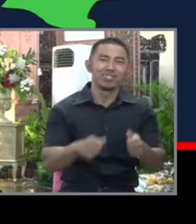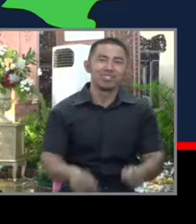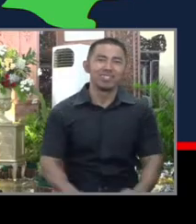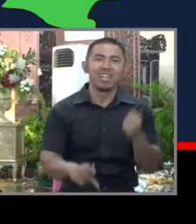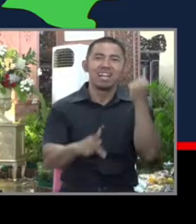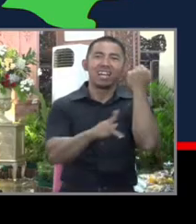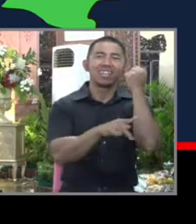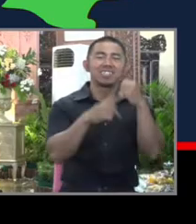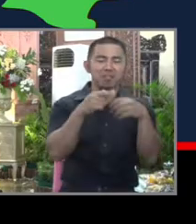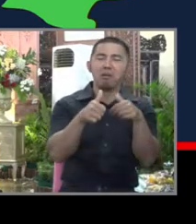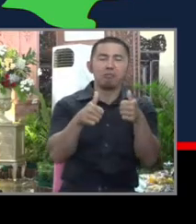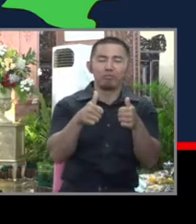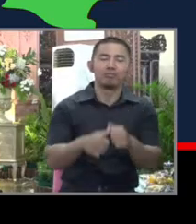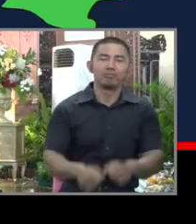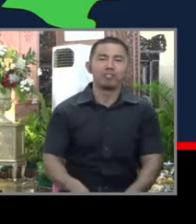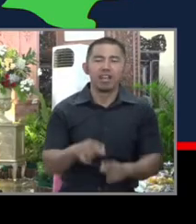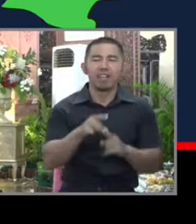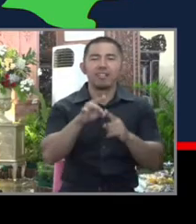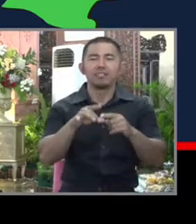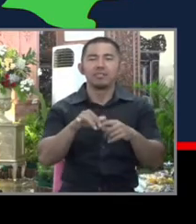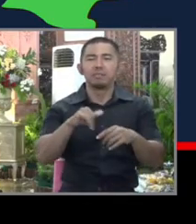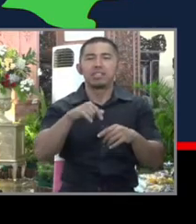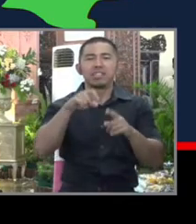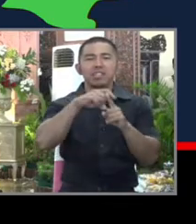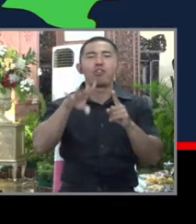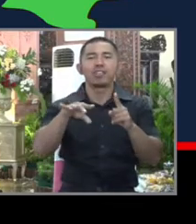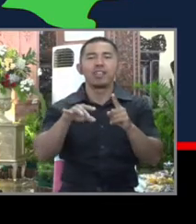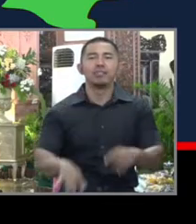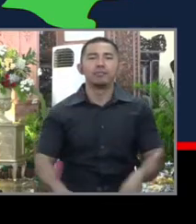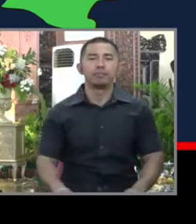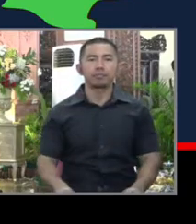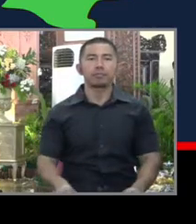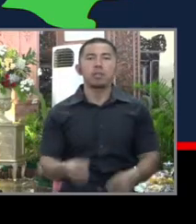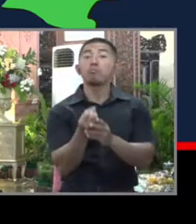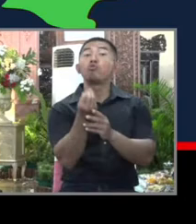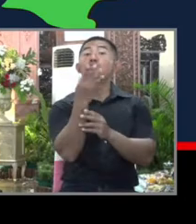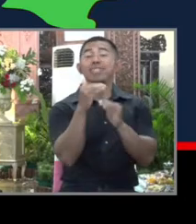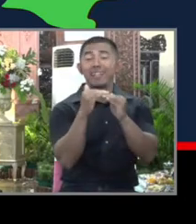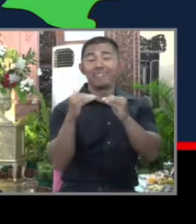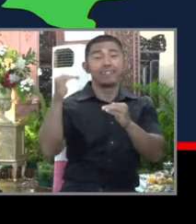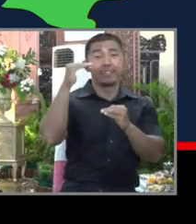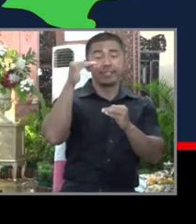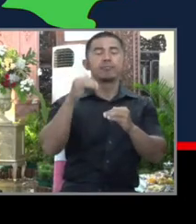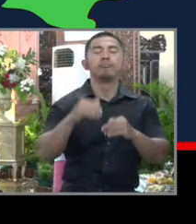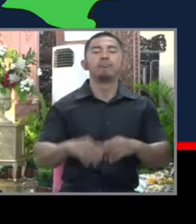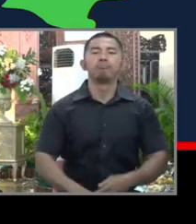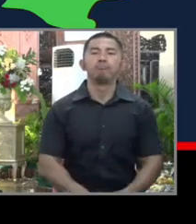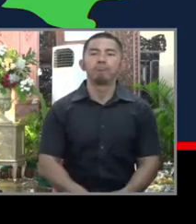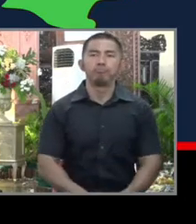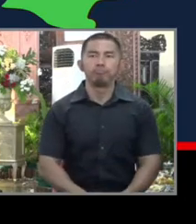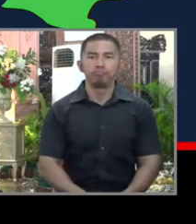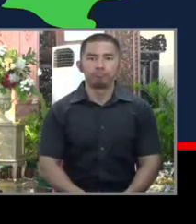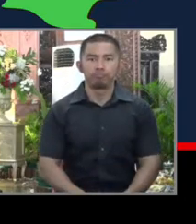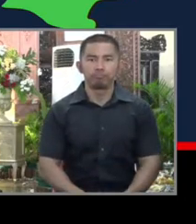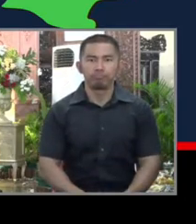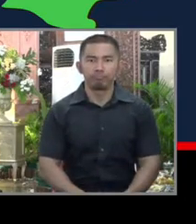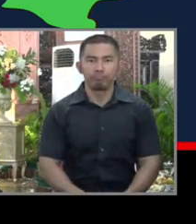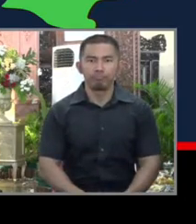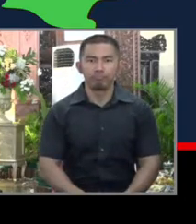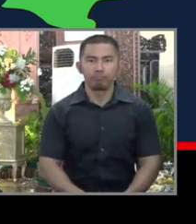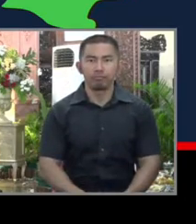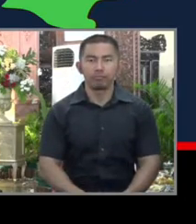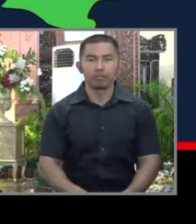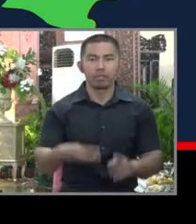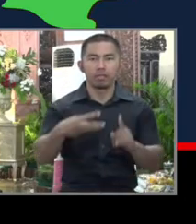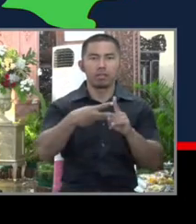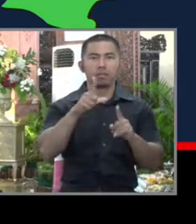tren kota ini. Kudus ini trennya pertumbuhannya enggak akan mungkin tinggi karena sudah padat dan sebagainya. Sudah trennya tren kota itu. Blora